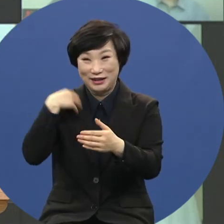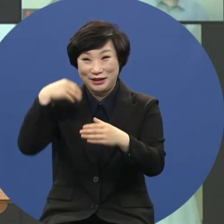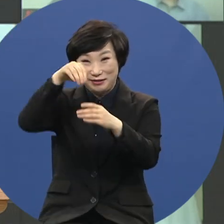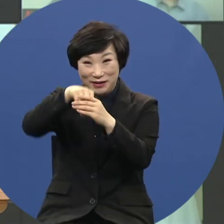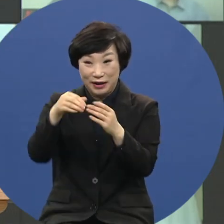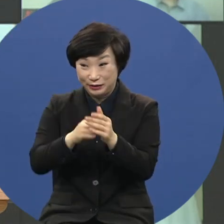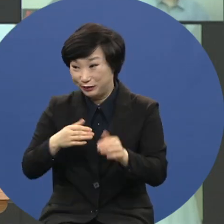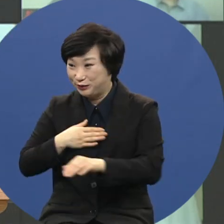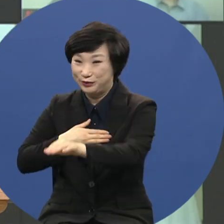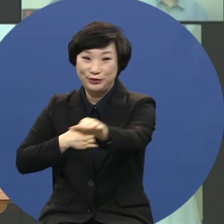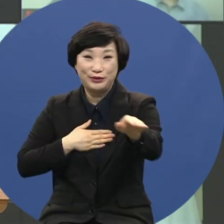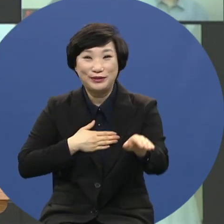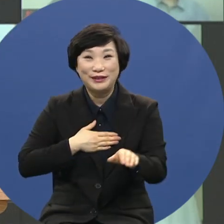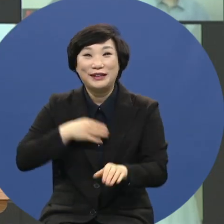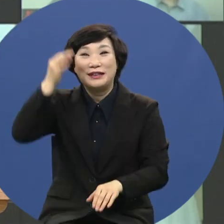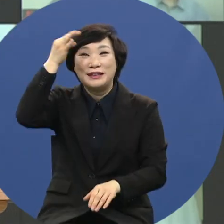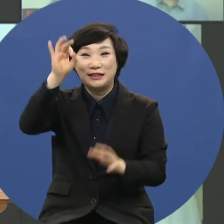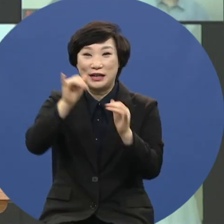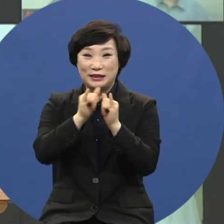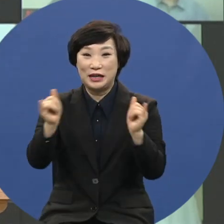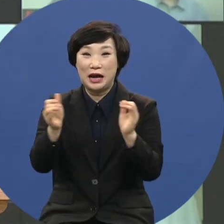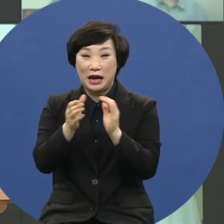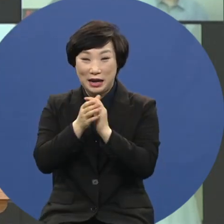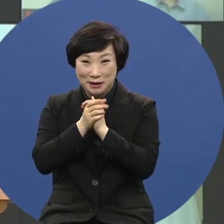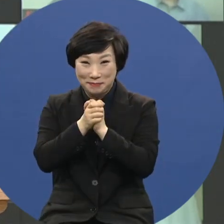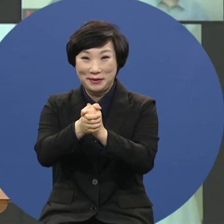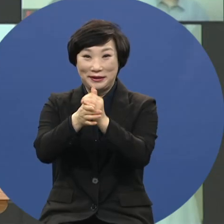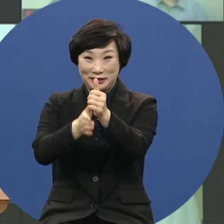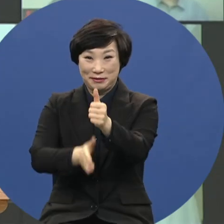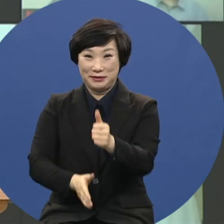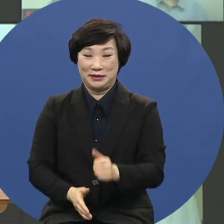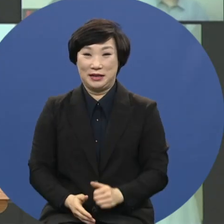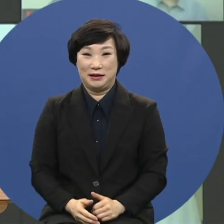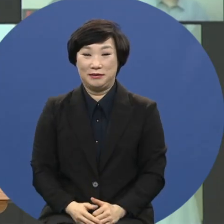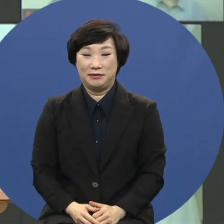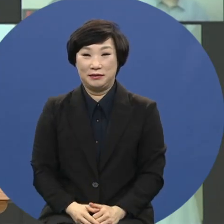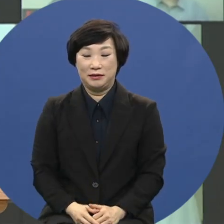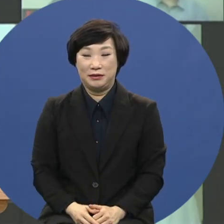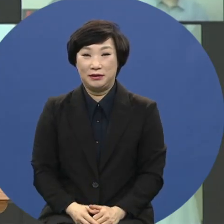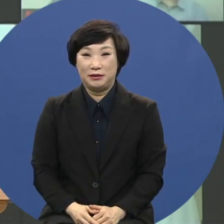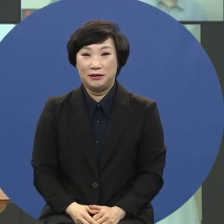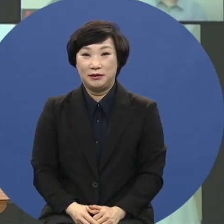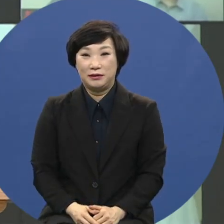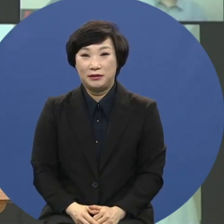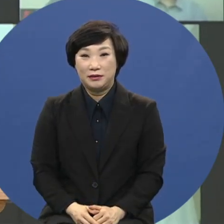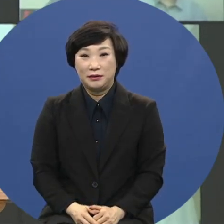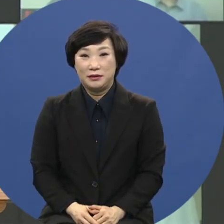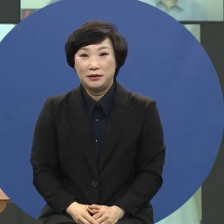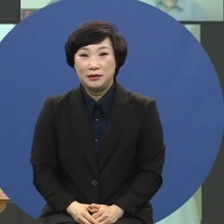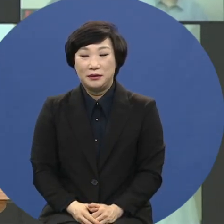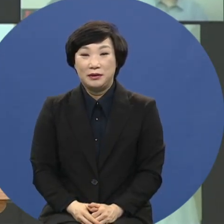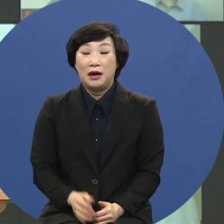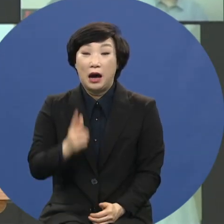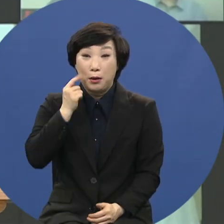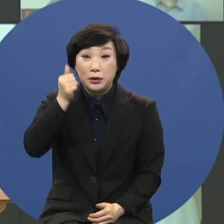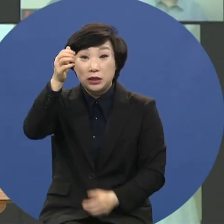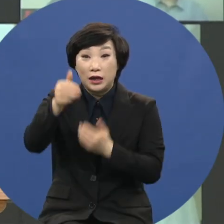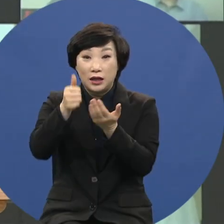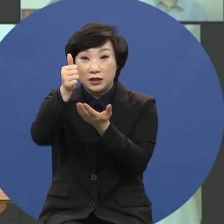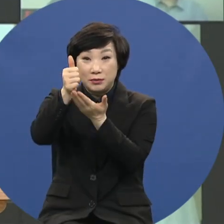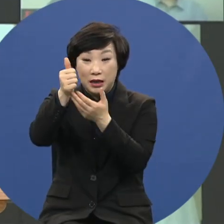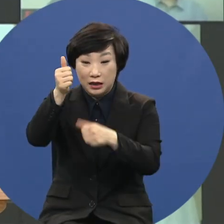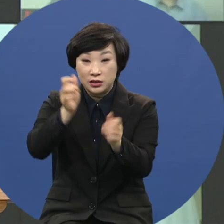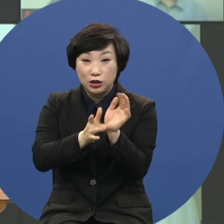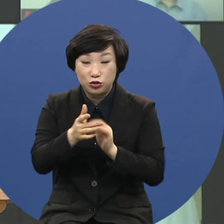자임을 인정하시면 아멘 합시다. 네. 그러니까 아버지가